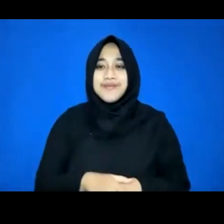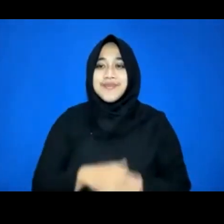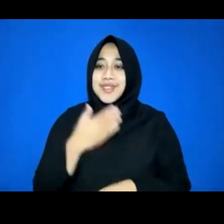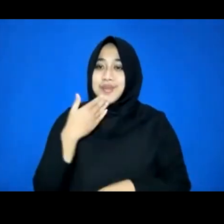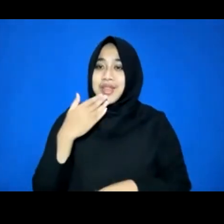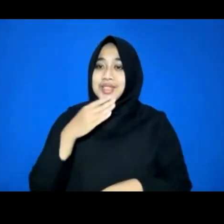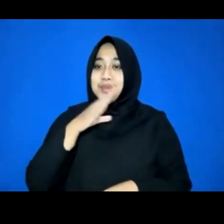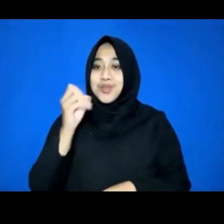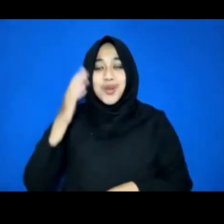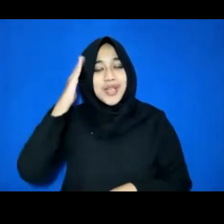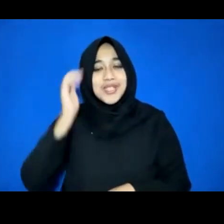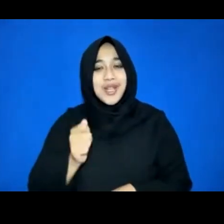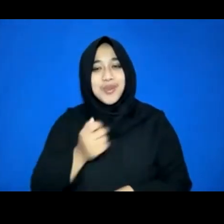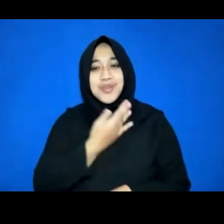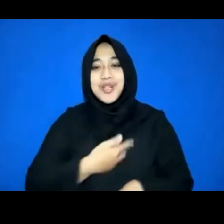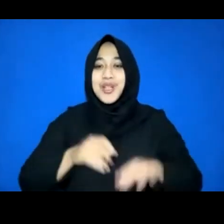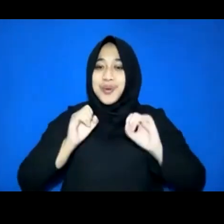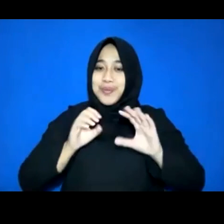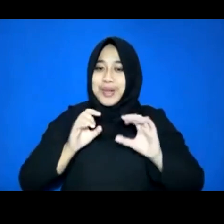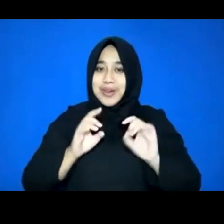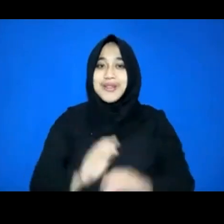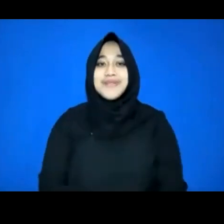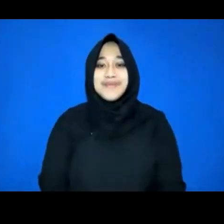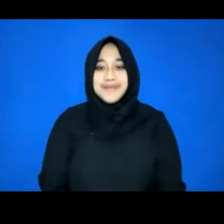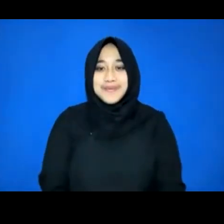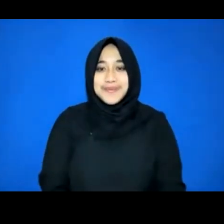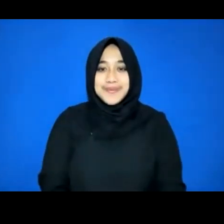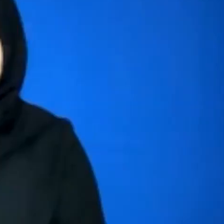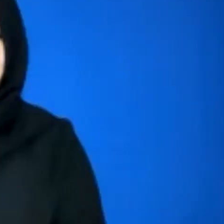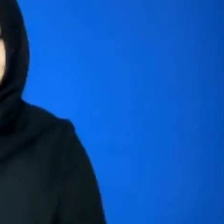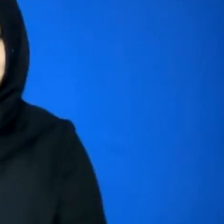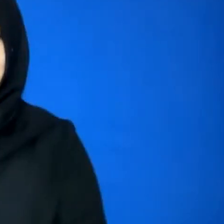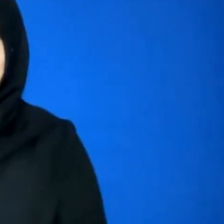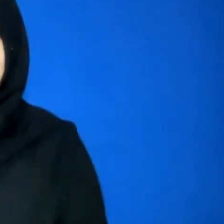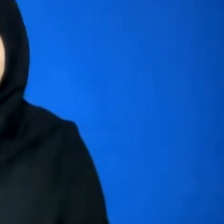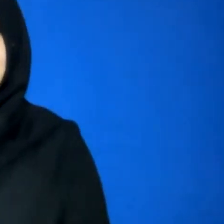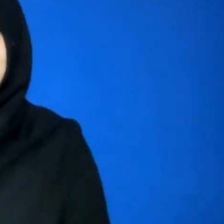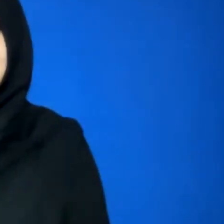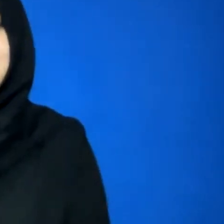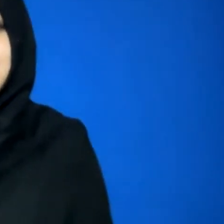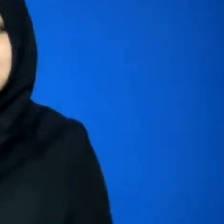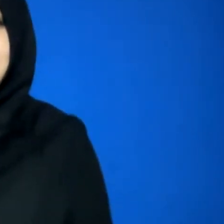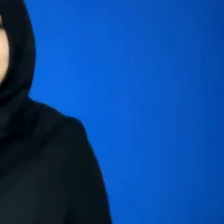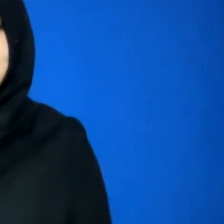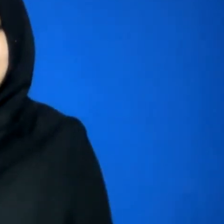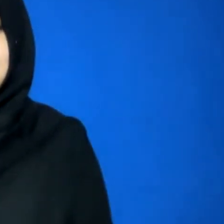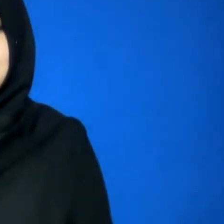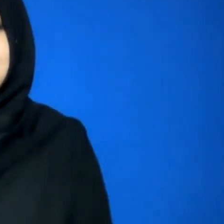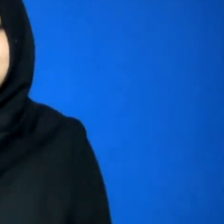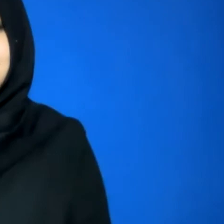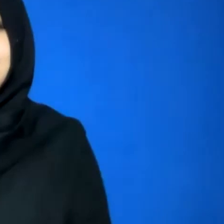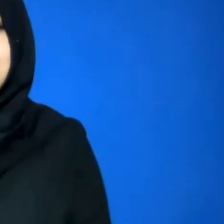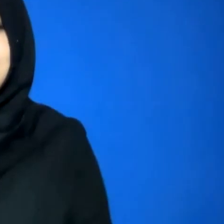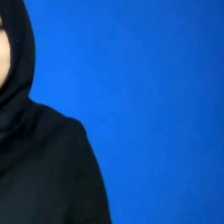selamat sore, wassalamualaikum warahmatullahi wabarakatuh. Waalaikumsalam warahmatullahi wabarakatuh. Terima kasih semua.